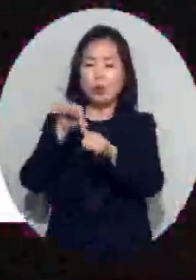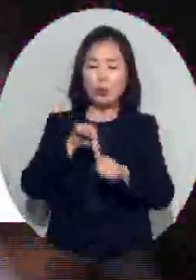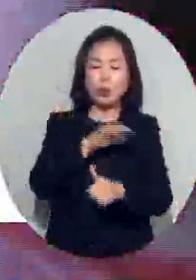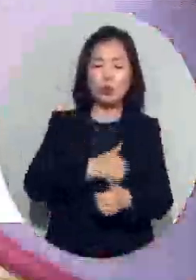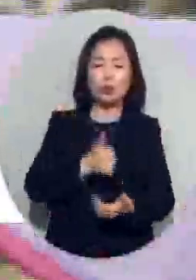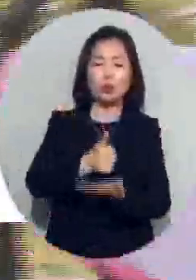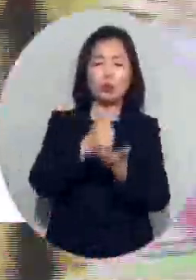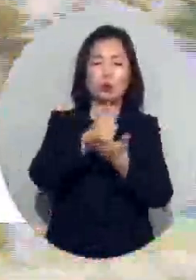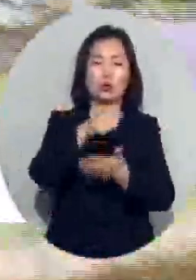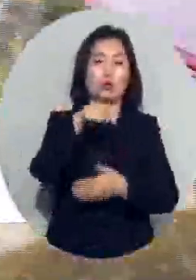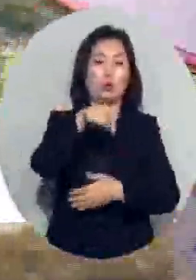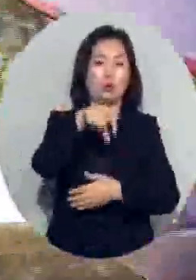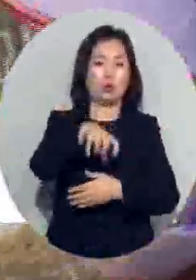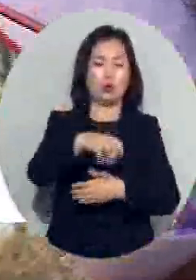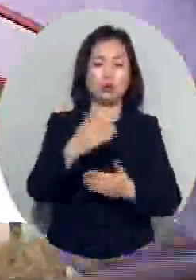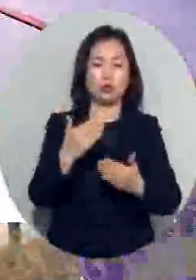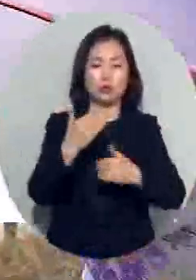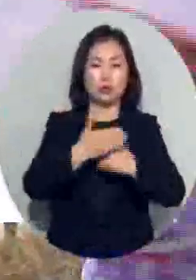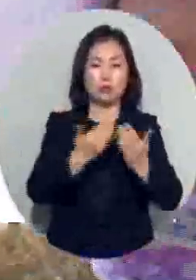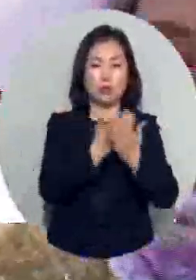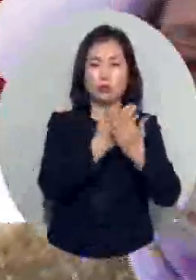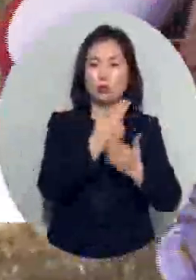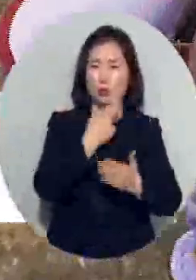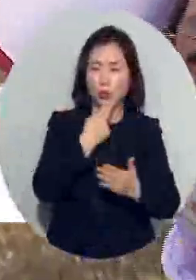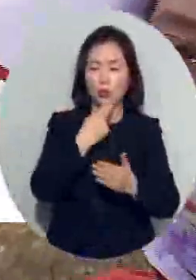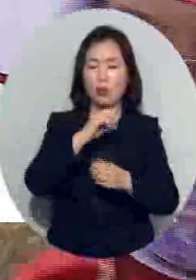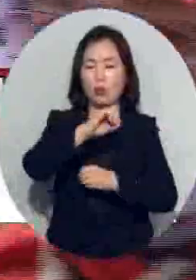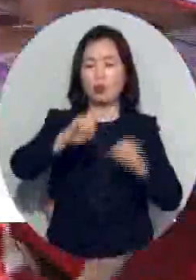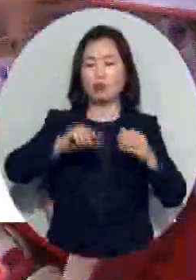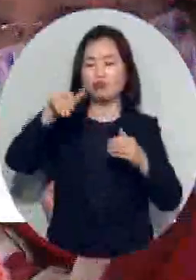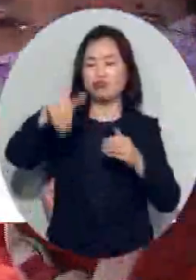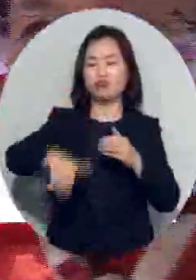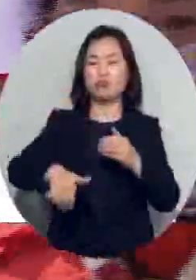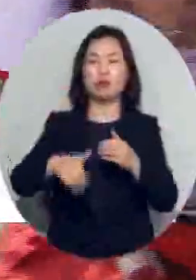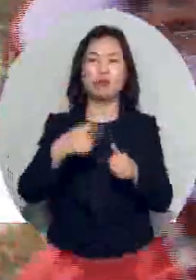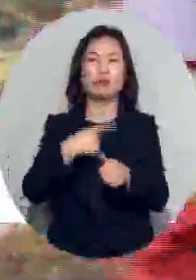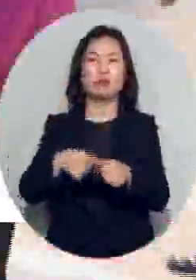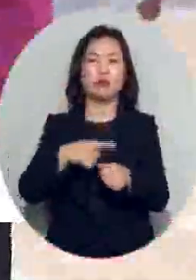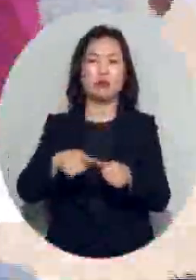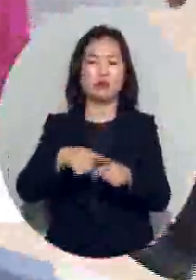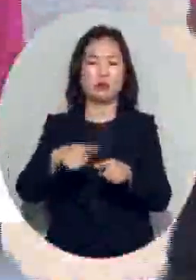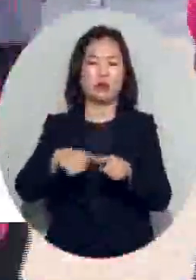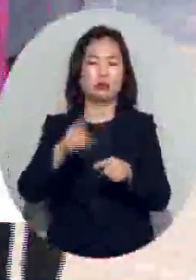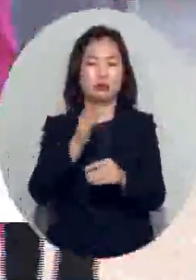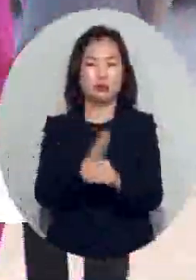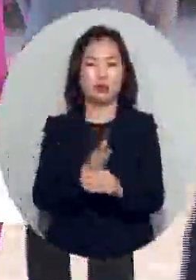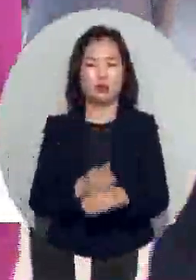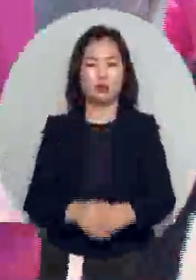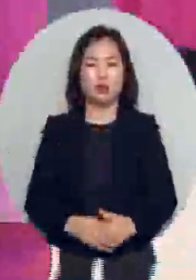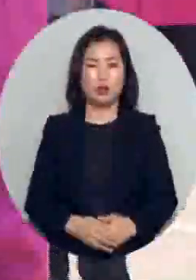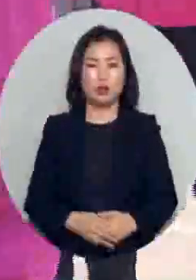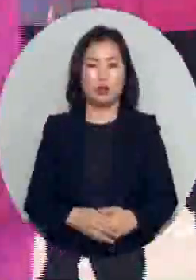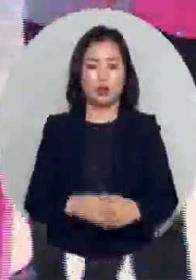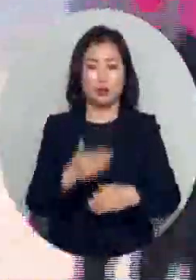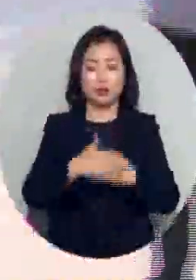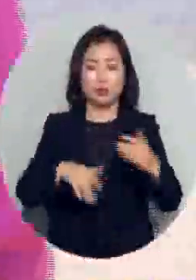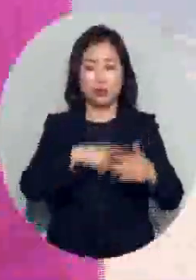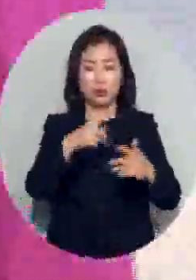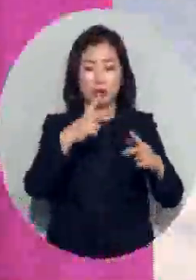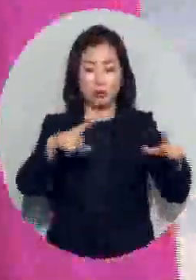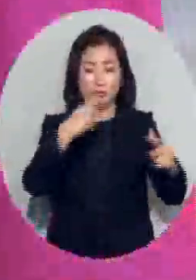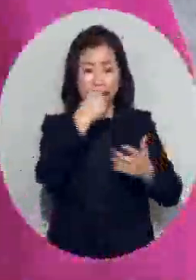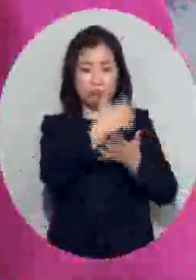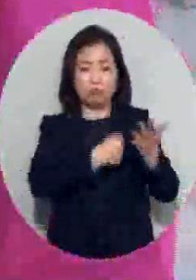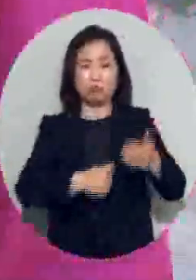기업입니다 지역 발전은 보사 보고 계속 퇴보한 지역 이라는 평가를 받고 있으며 지역 사정을 잘아는